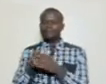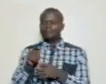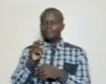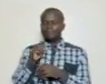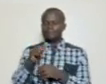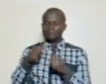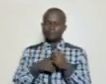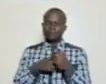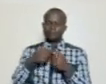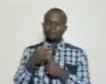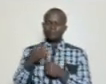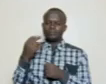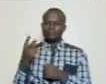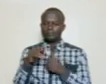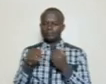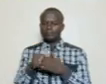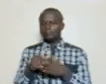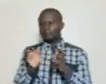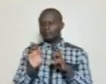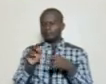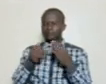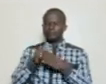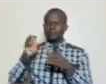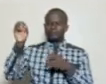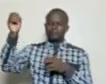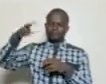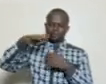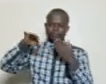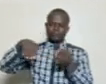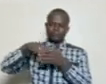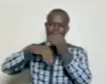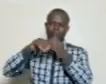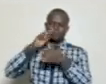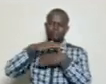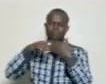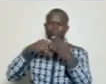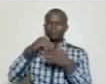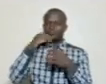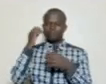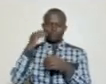kilometero 632 niyo biteganyijwe ko izashyirwaho amatara. Minisiteri y'Ibikorwa Remezo ikavuga ko mu